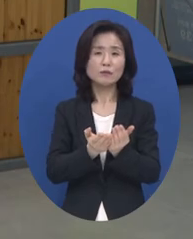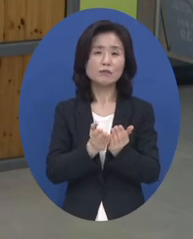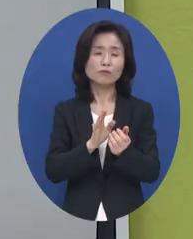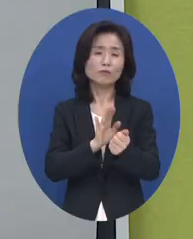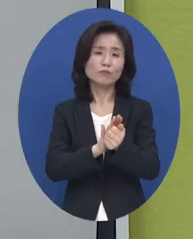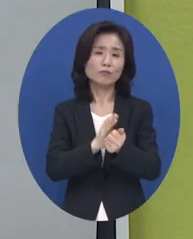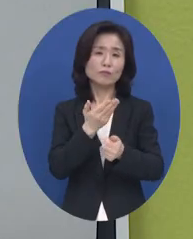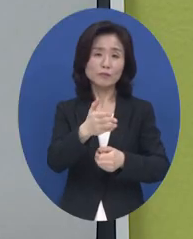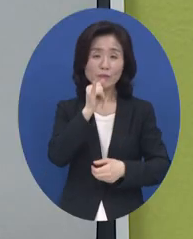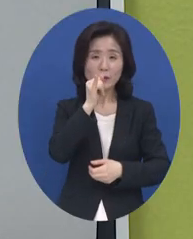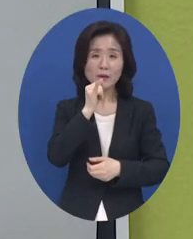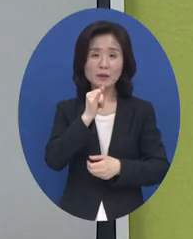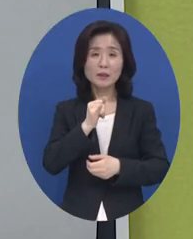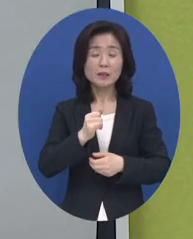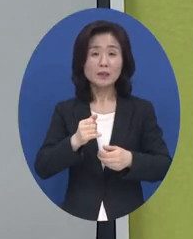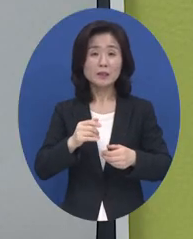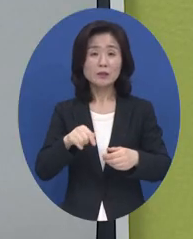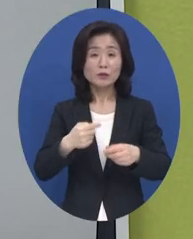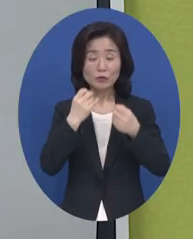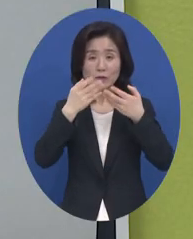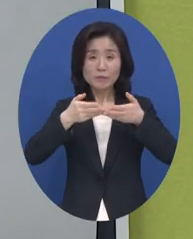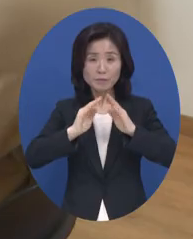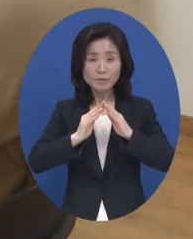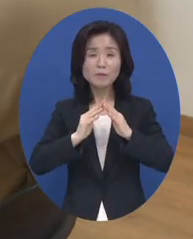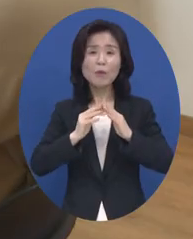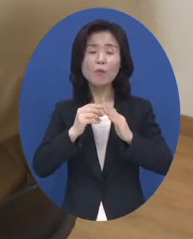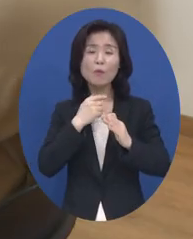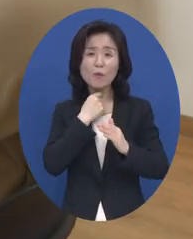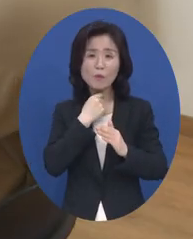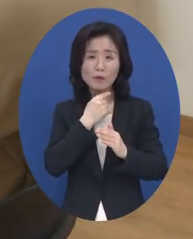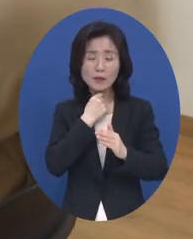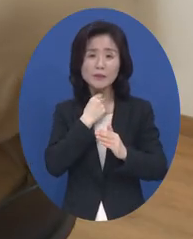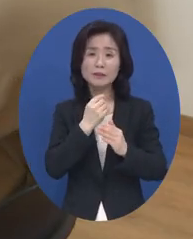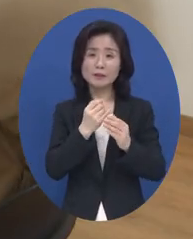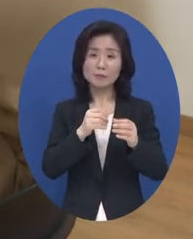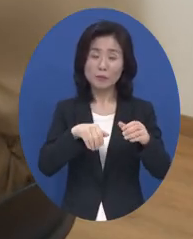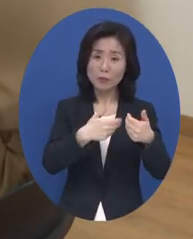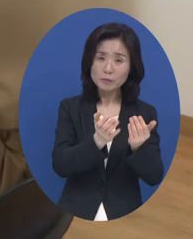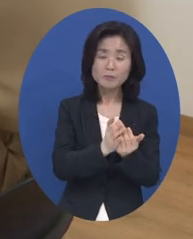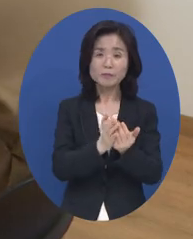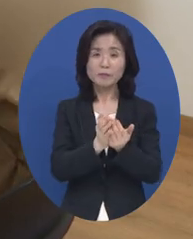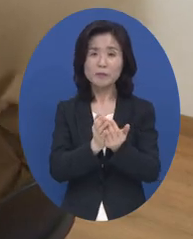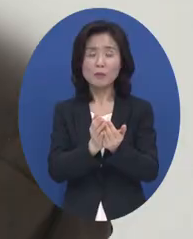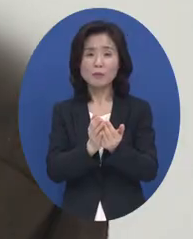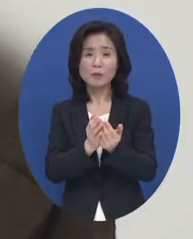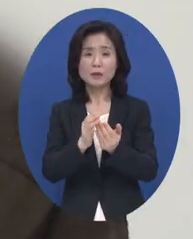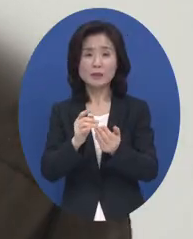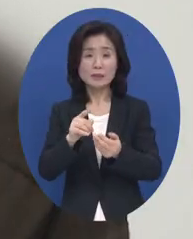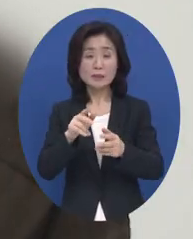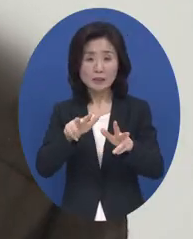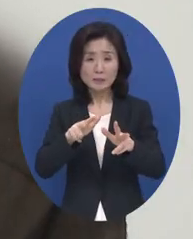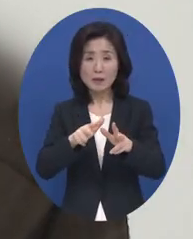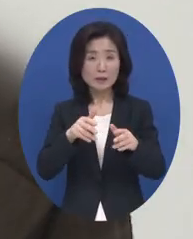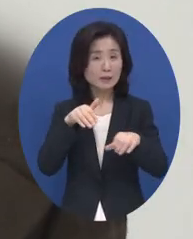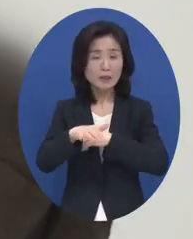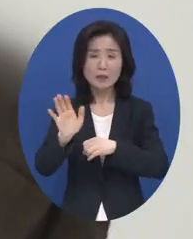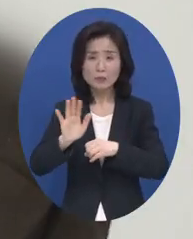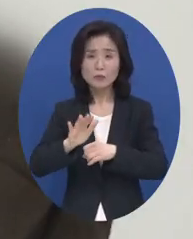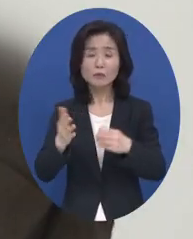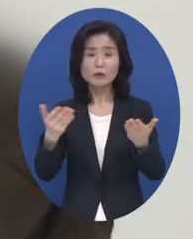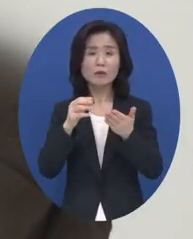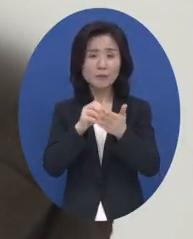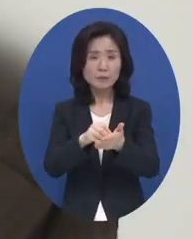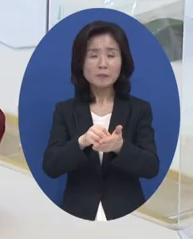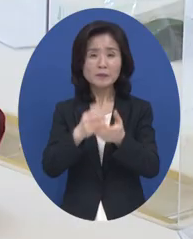원하는 자발적 모임이나 프리랜서 등을 대상으로 기존의 획일적인 직업교육 훈련 방식이 아닌 취창업에